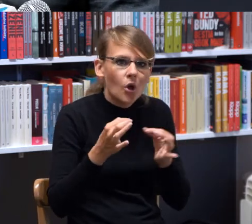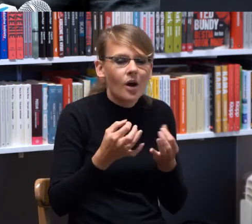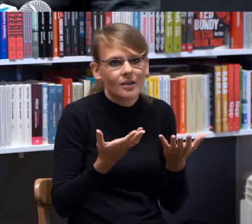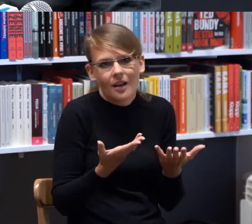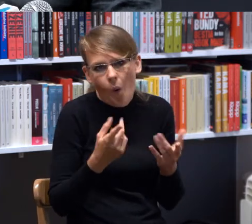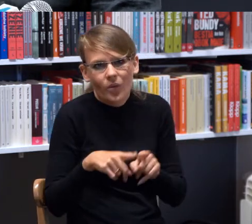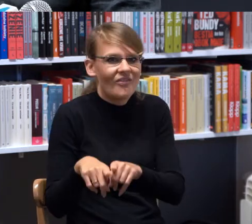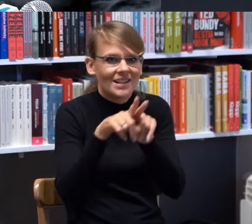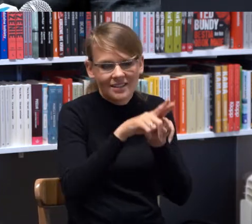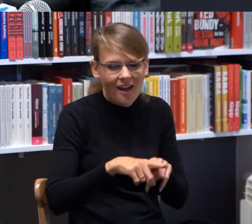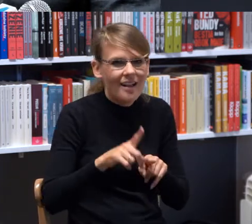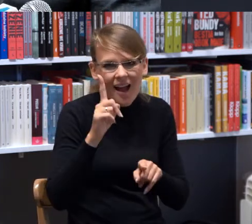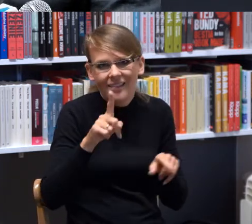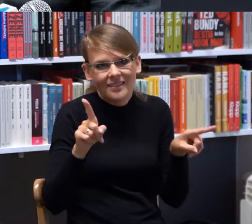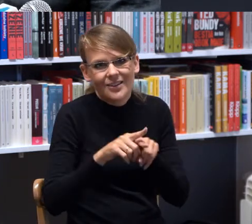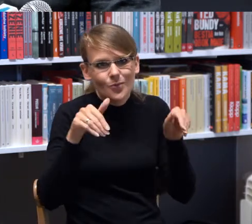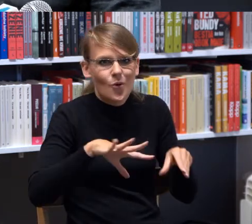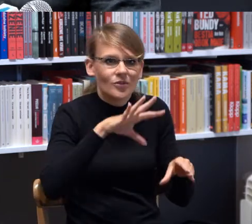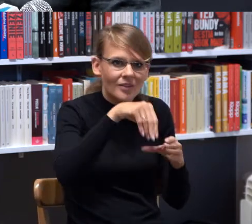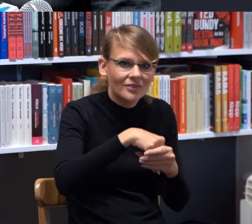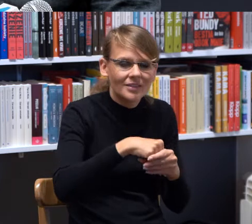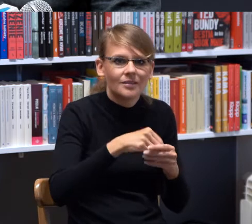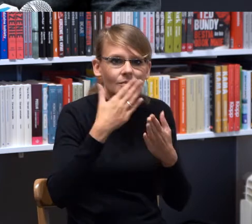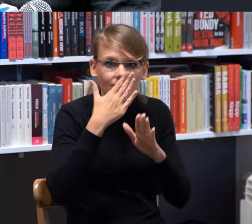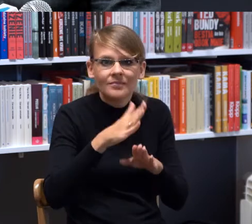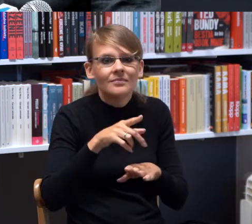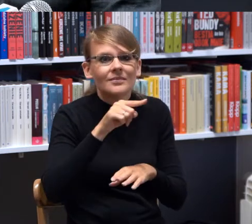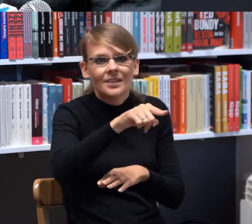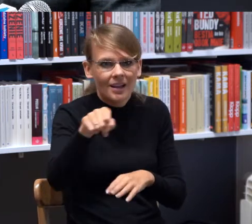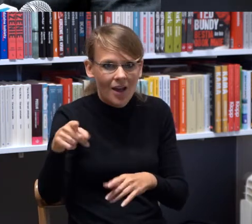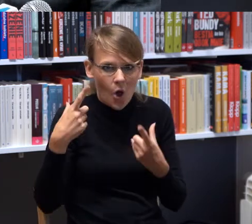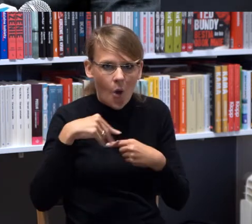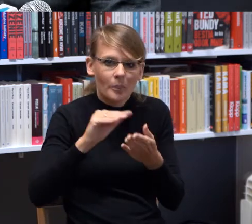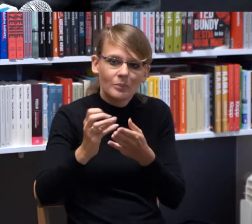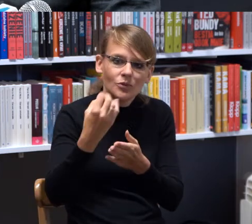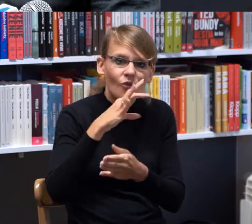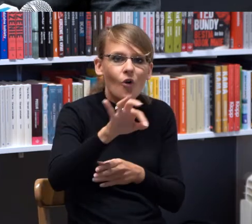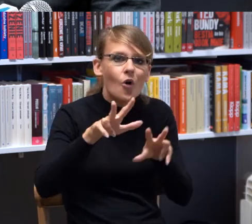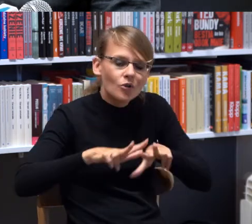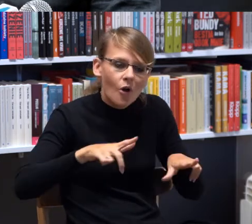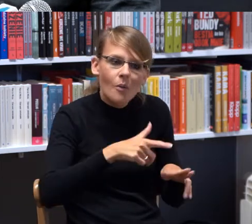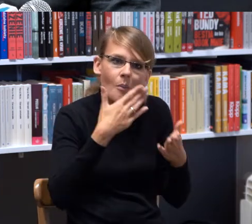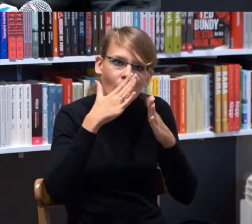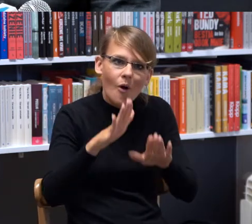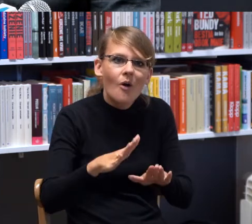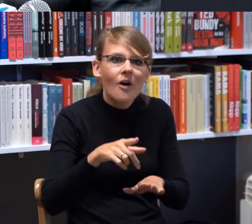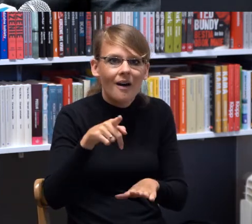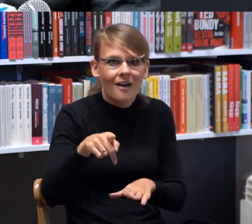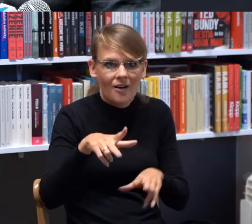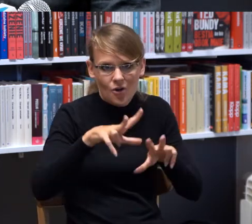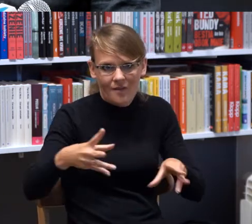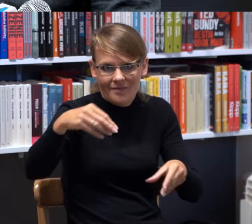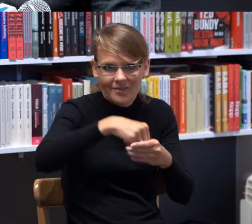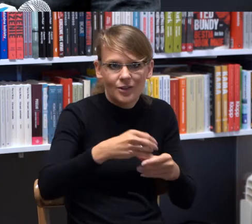ona też przybliża być może rodzinom tych wszystkich ludzi, którzy do mnie piszą, rzeczywistość bycia dzieckiem w takiej